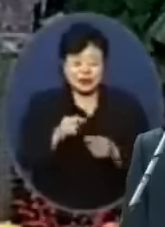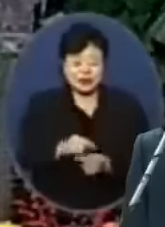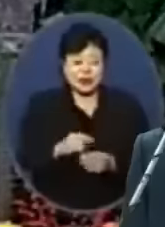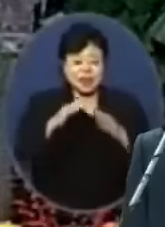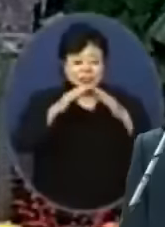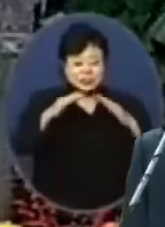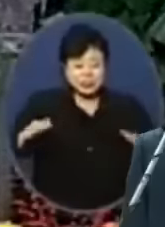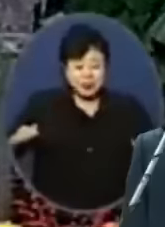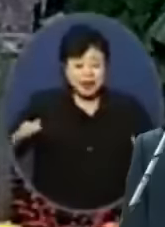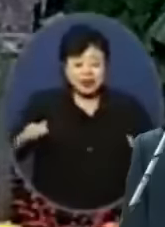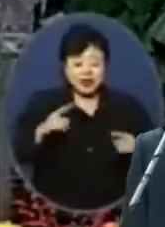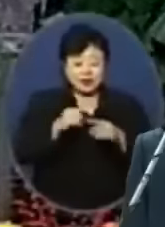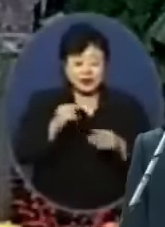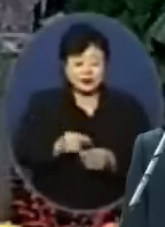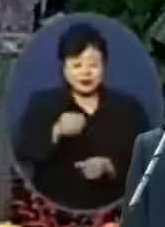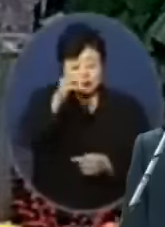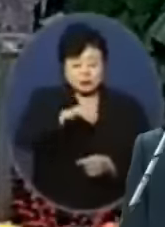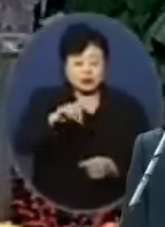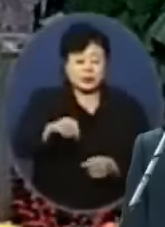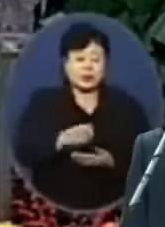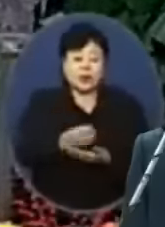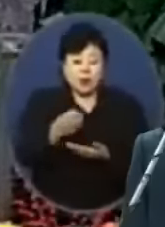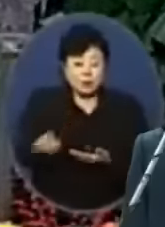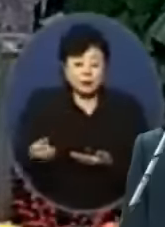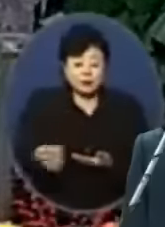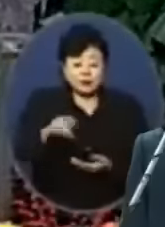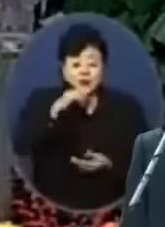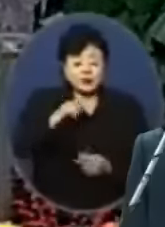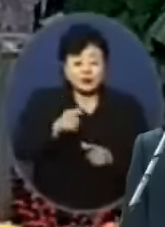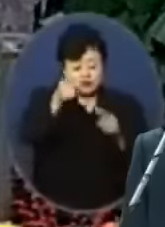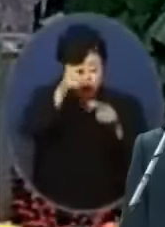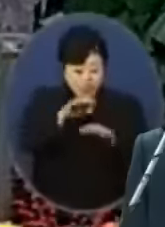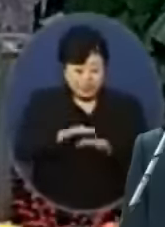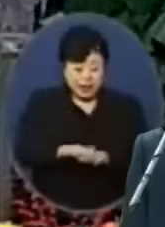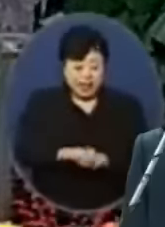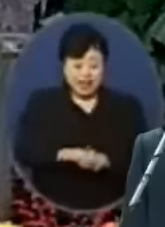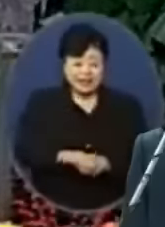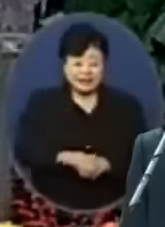천막 교회에서 서대문으로 옮긴 후 첫 주일 예배를 드린 날